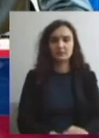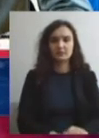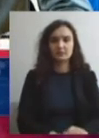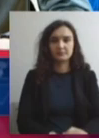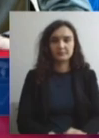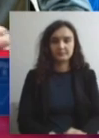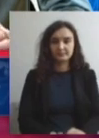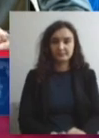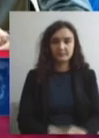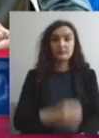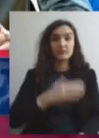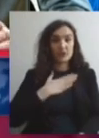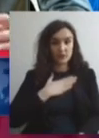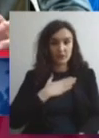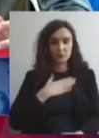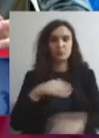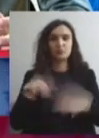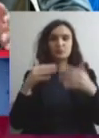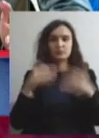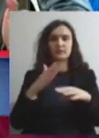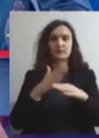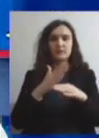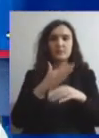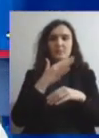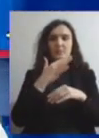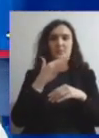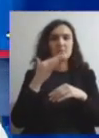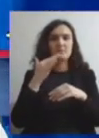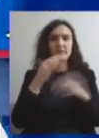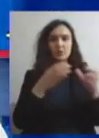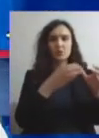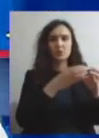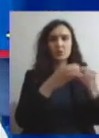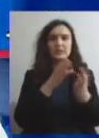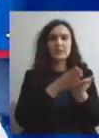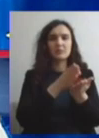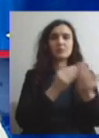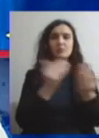ვინაიდან ჩვენ უკვე გვყავს ძალიან ბევრი სამიზნე ჯგუფი და თითქმის